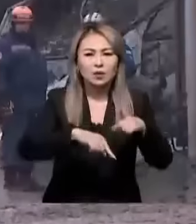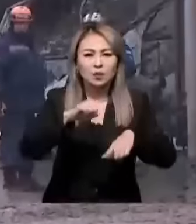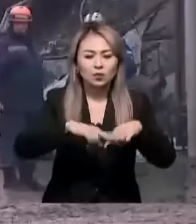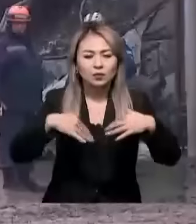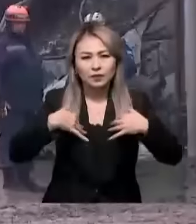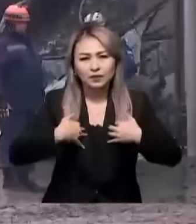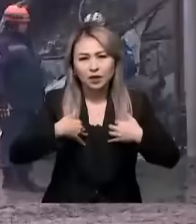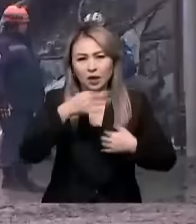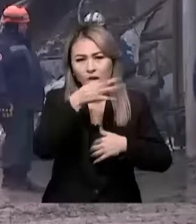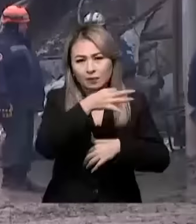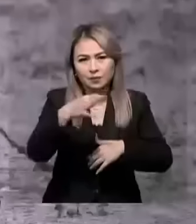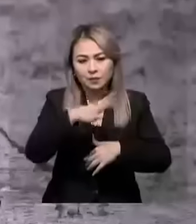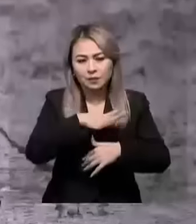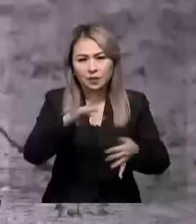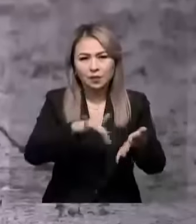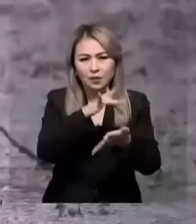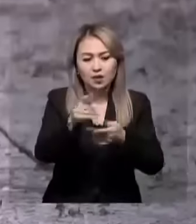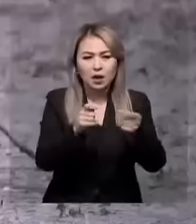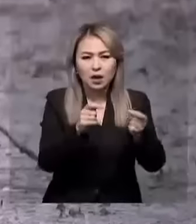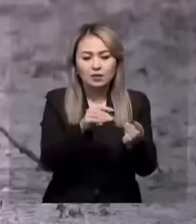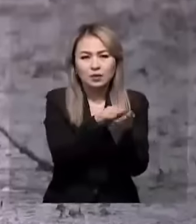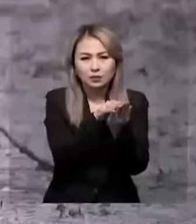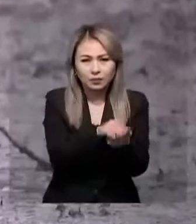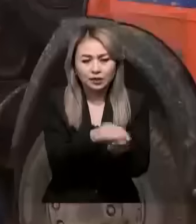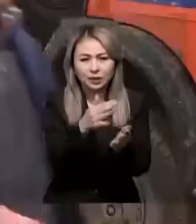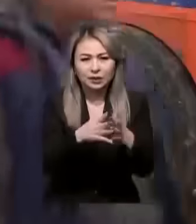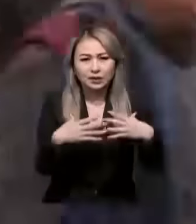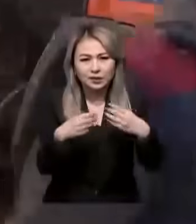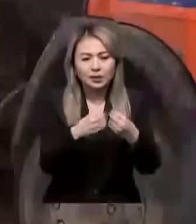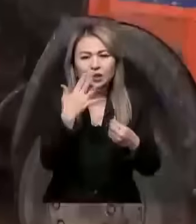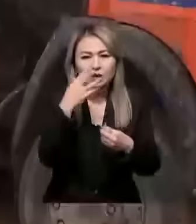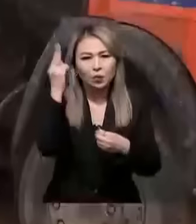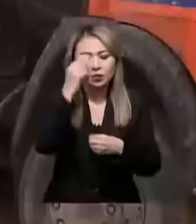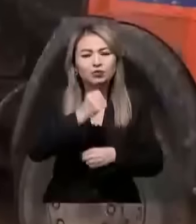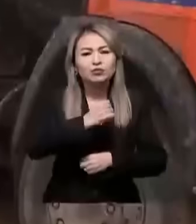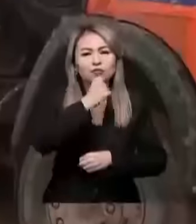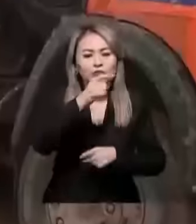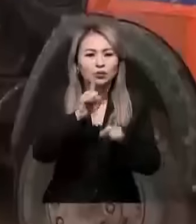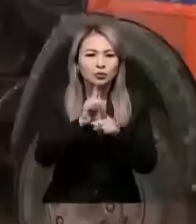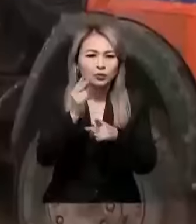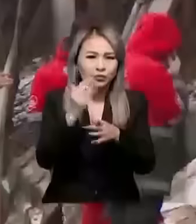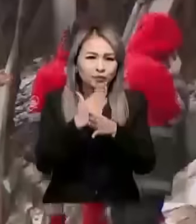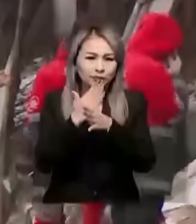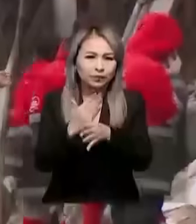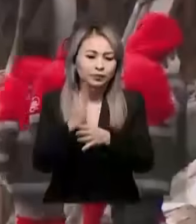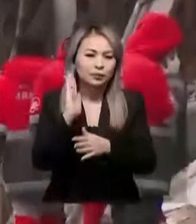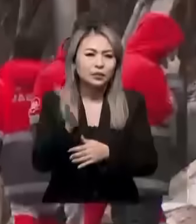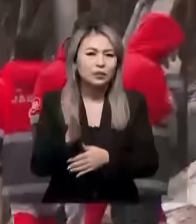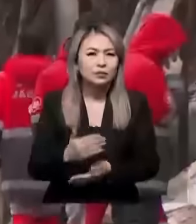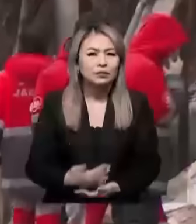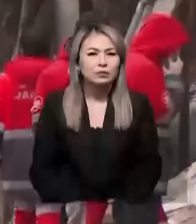көңіл айтты. Қала әкімдігі марқұмдарды жерлеуге және осы отбасының шетелде оқитын үлкен ұлына да материалдық көмек көрсетілетінін